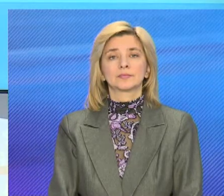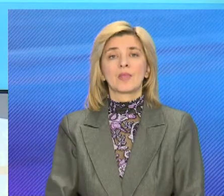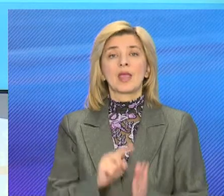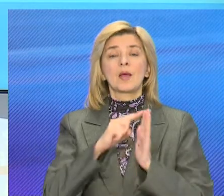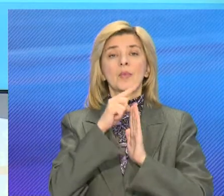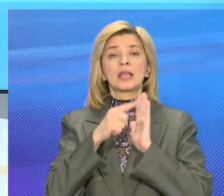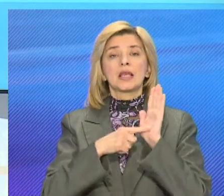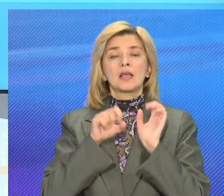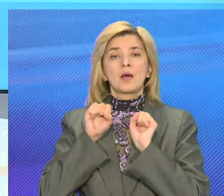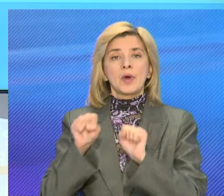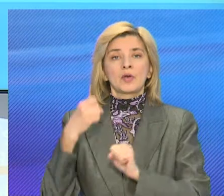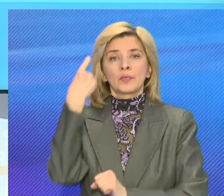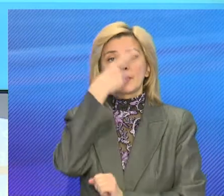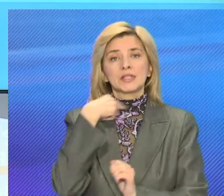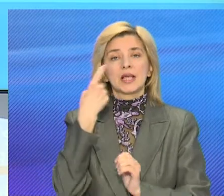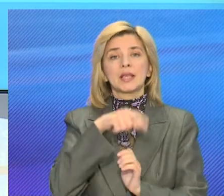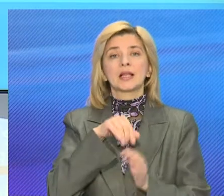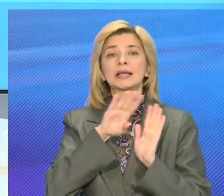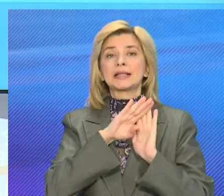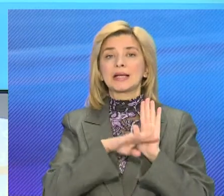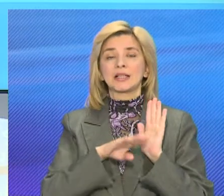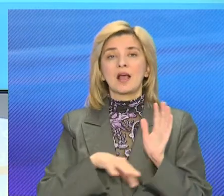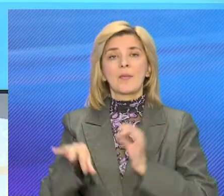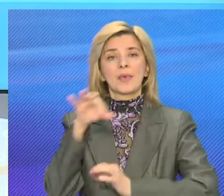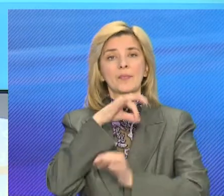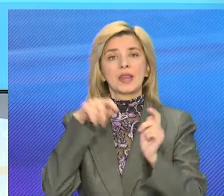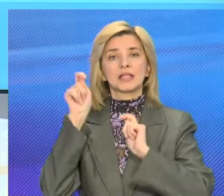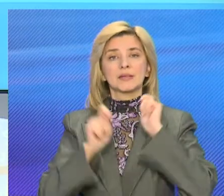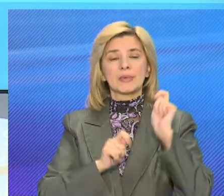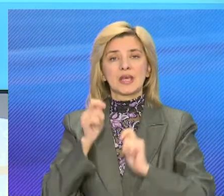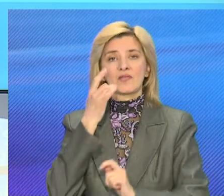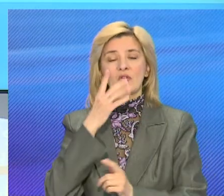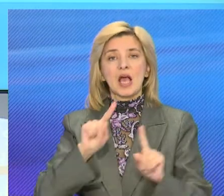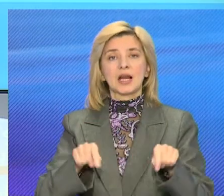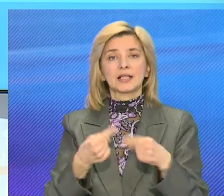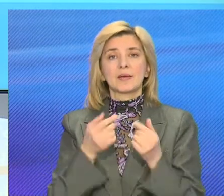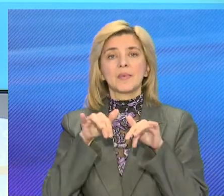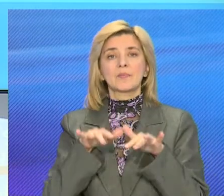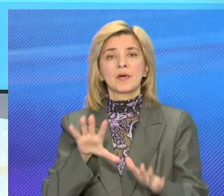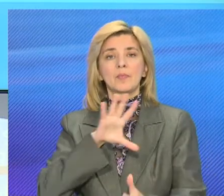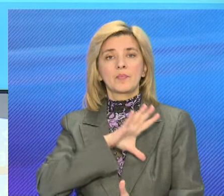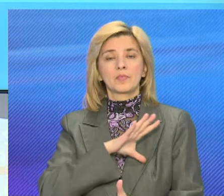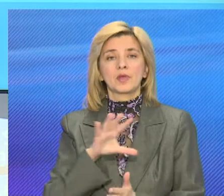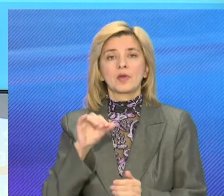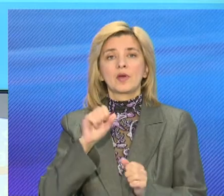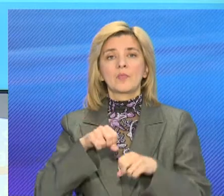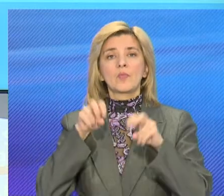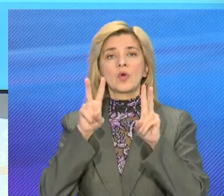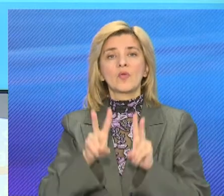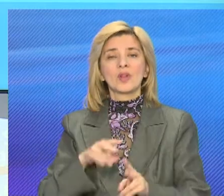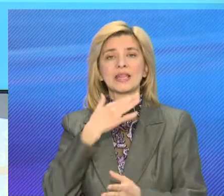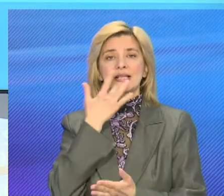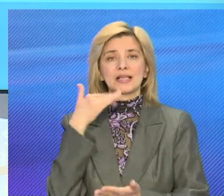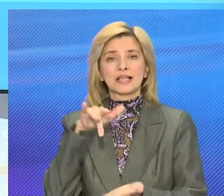Пытанні абароны персанальных даных абмеркавалі на семінары ў Гродні. Арганізатарам мерапрыемства выступіў профільны нацыянальны цэнтр,